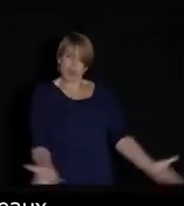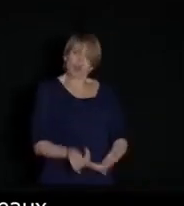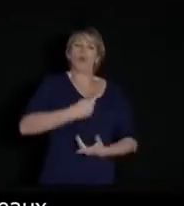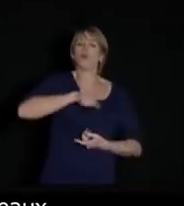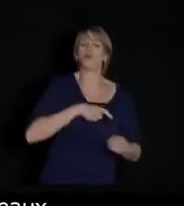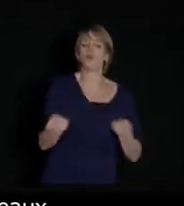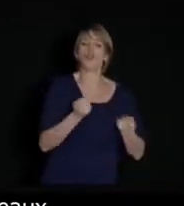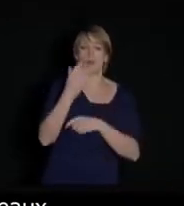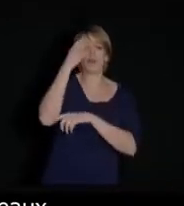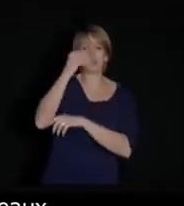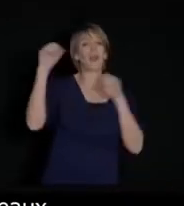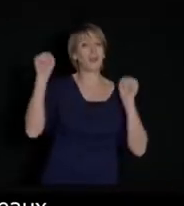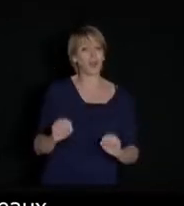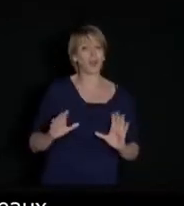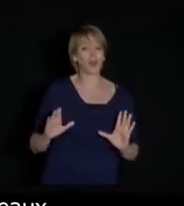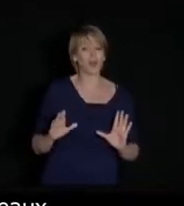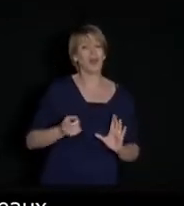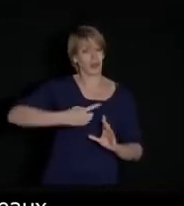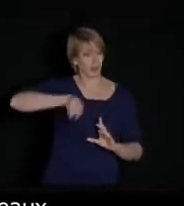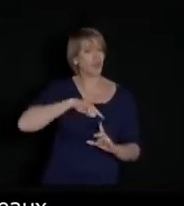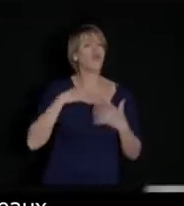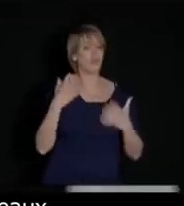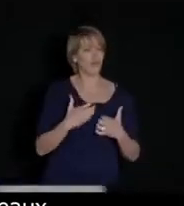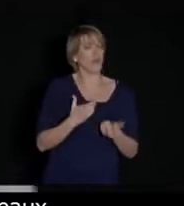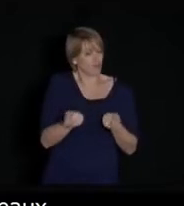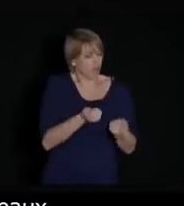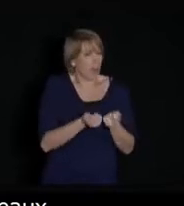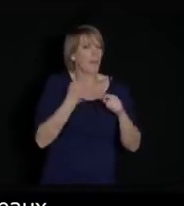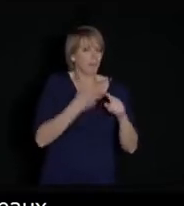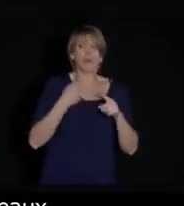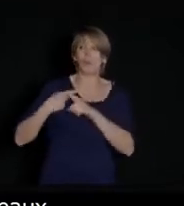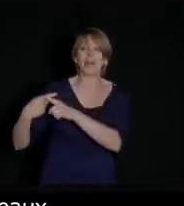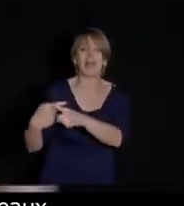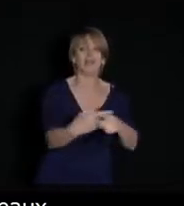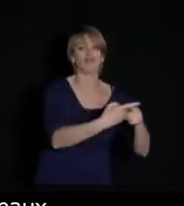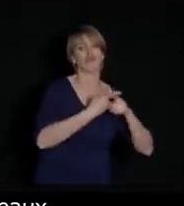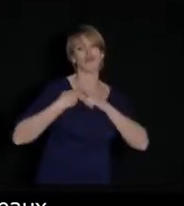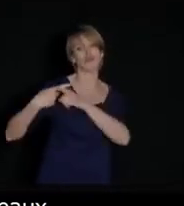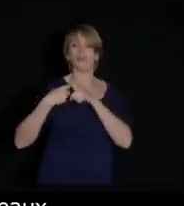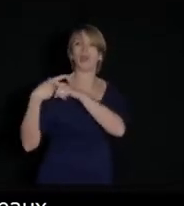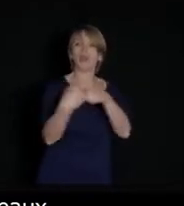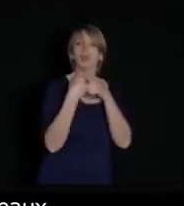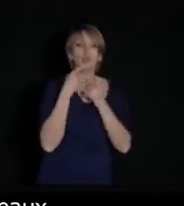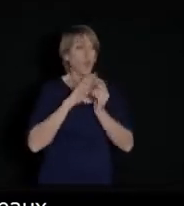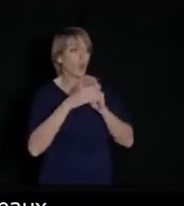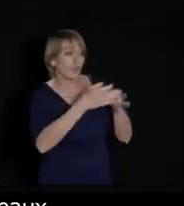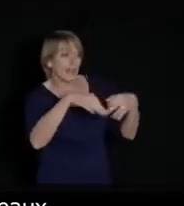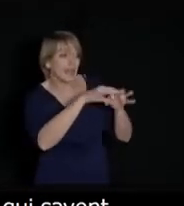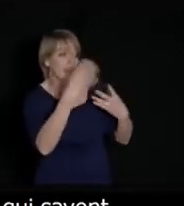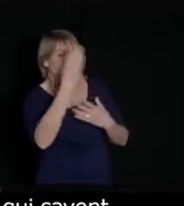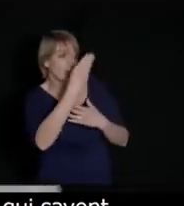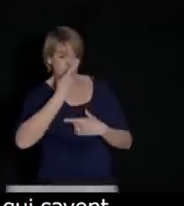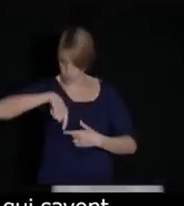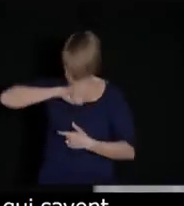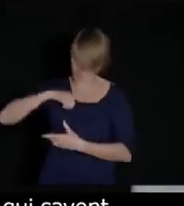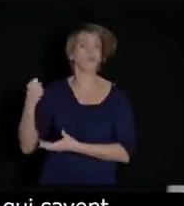sommes capables. Si bien que nous, nous avons un devoir, le faire et partager. Pas garder ça pour nous, pas garder notre savoir